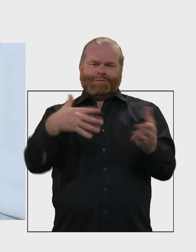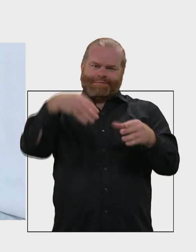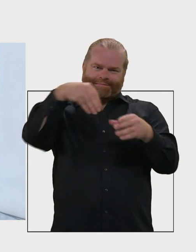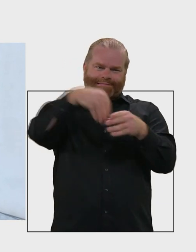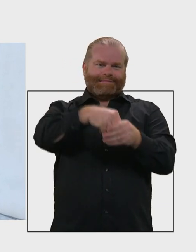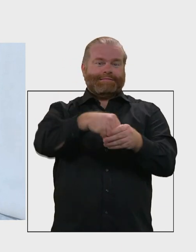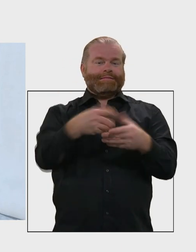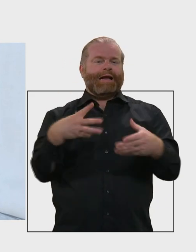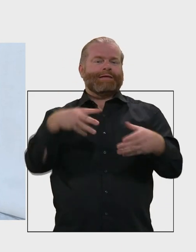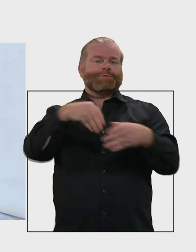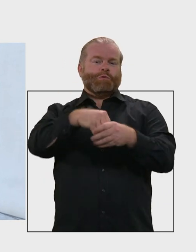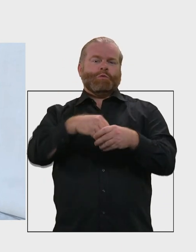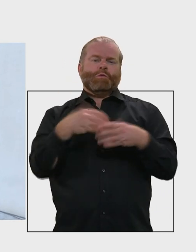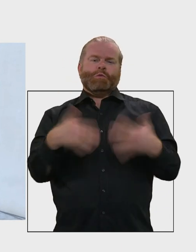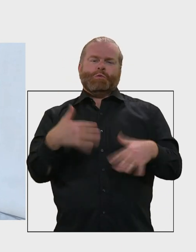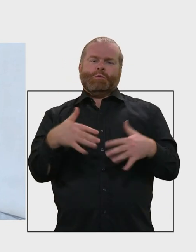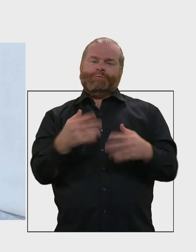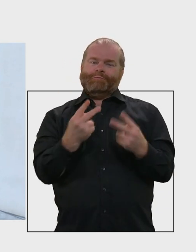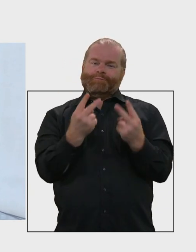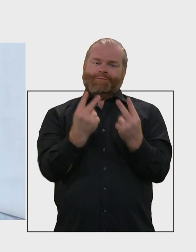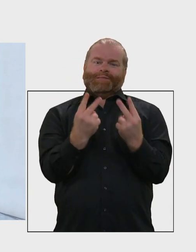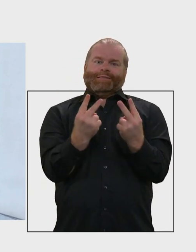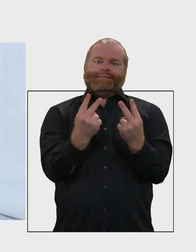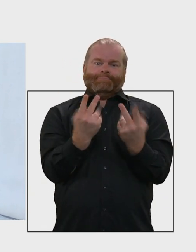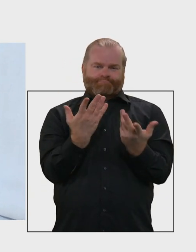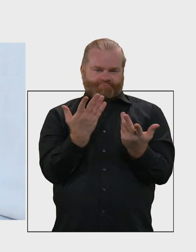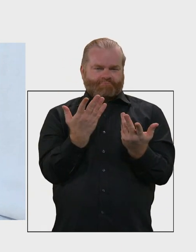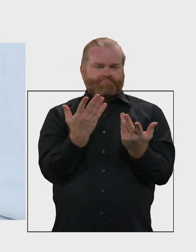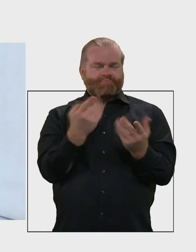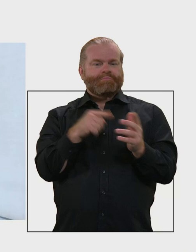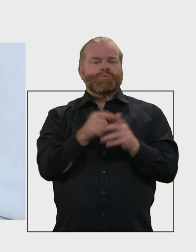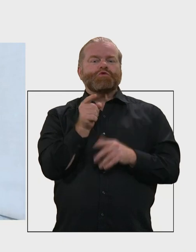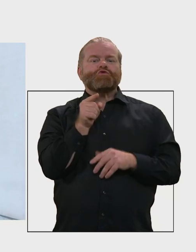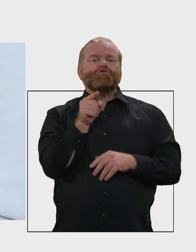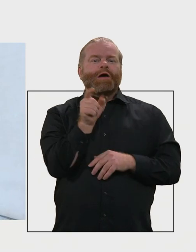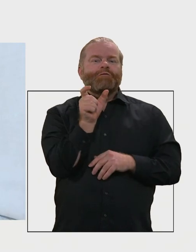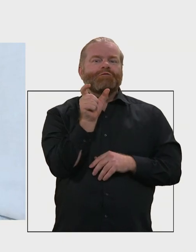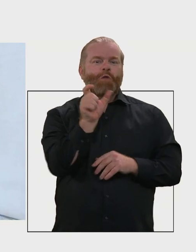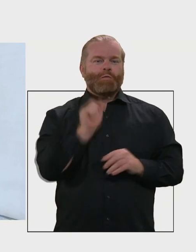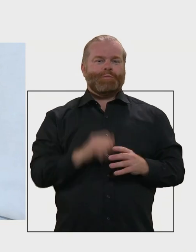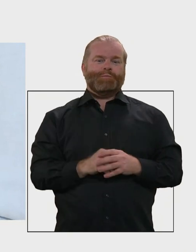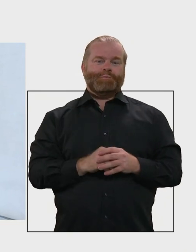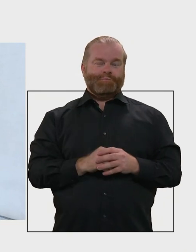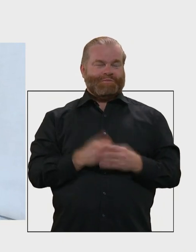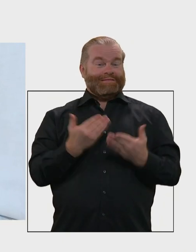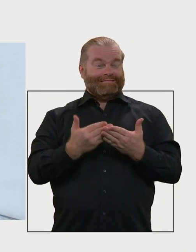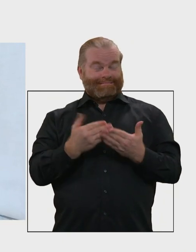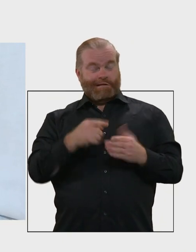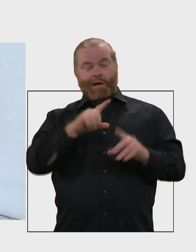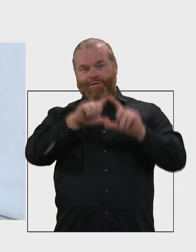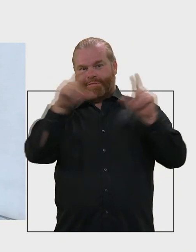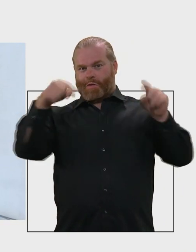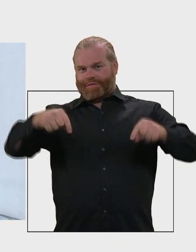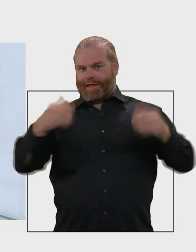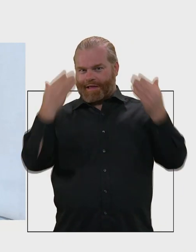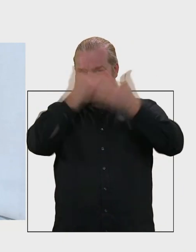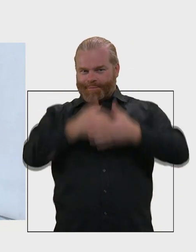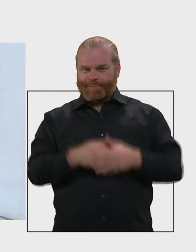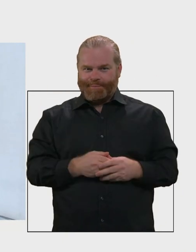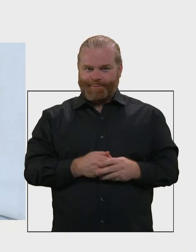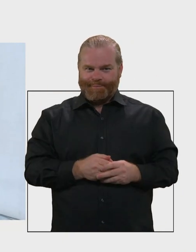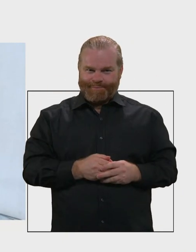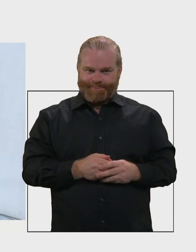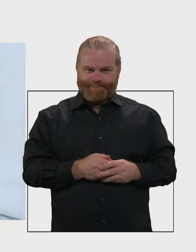wie wir damit umgehen. Und Anlass für diesen Ortstermin heute ist das Erscheinen eines Buches